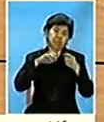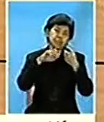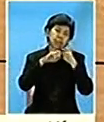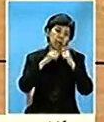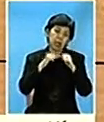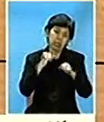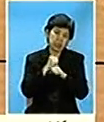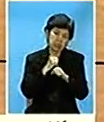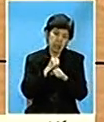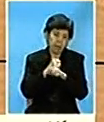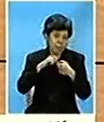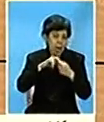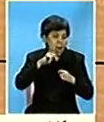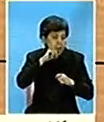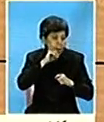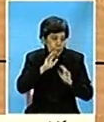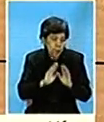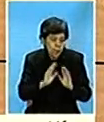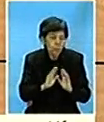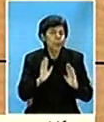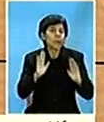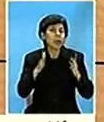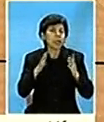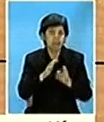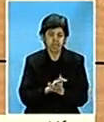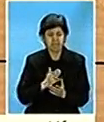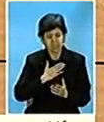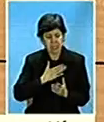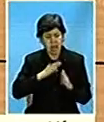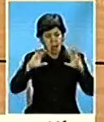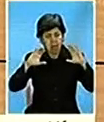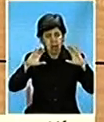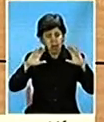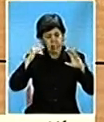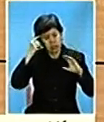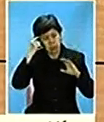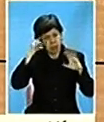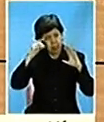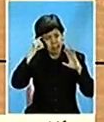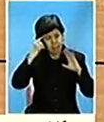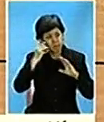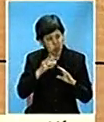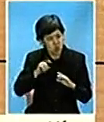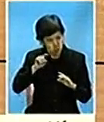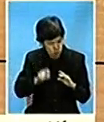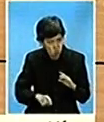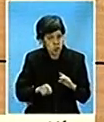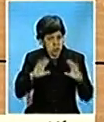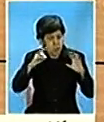เขื่อนไม่เกิดอ่างเก็บน้ำนะครับอันนี้เป็นสิ่งที่รัฐบาลคิดว่าจำเป็นจะต้